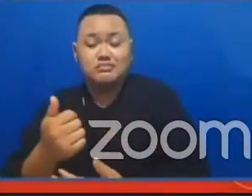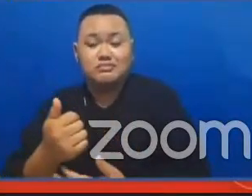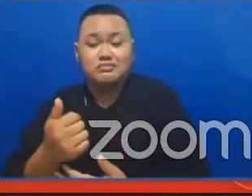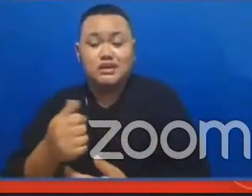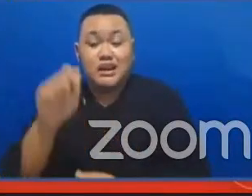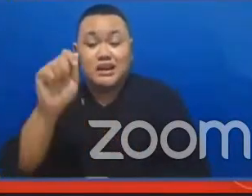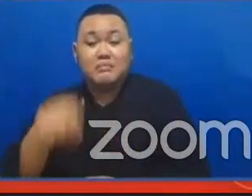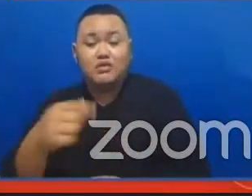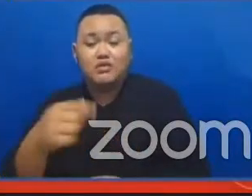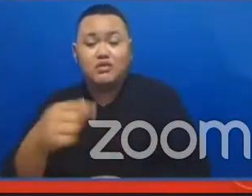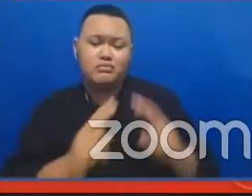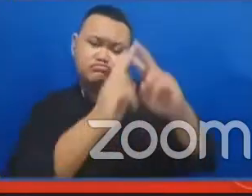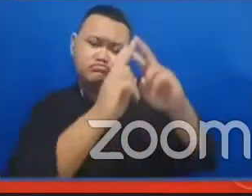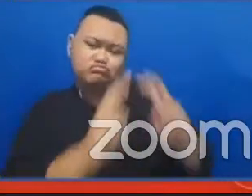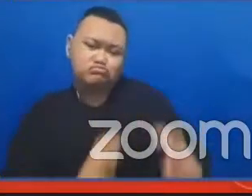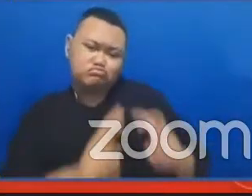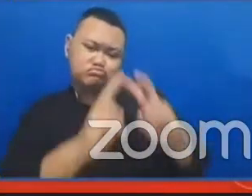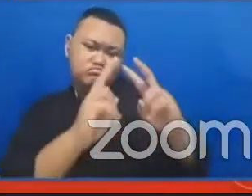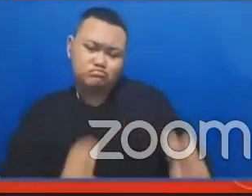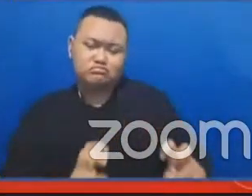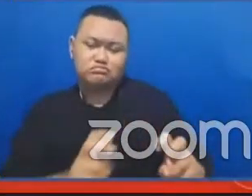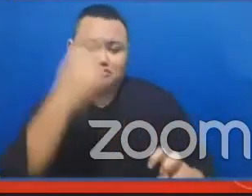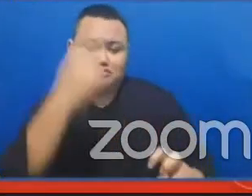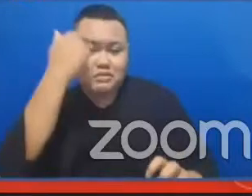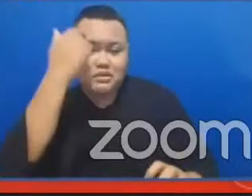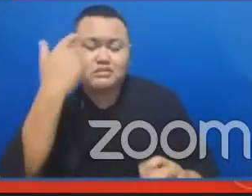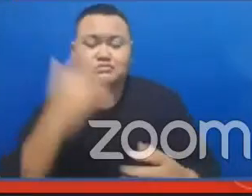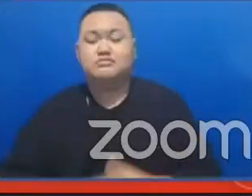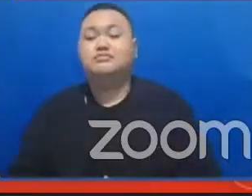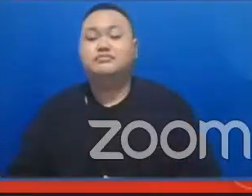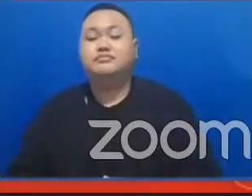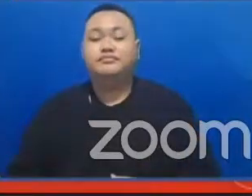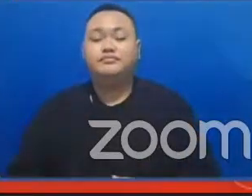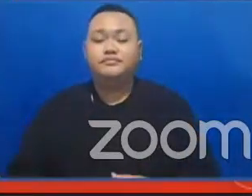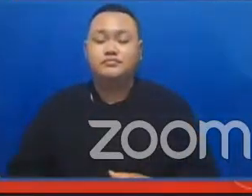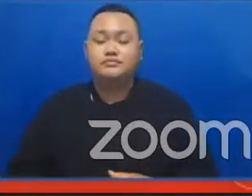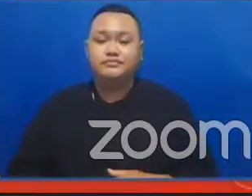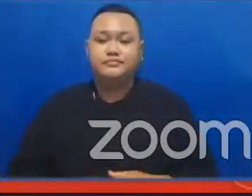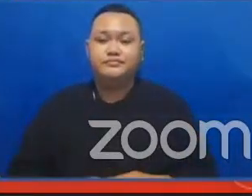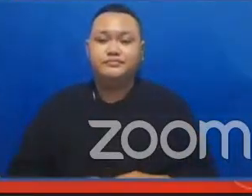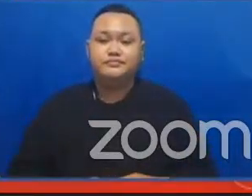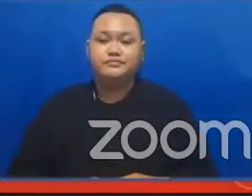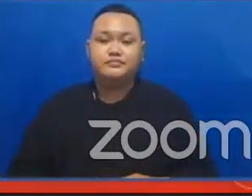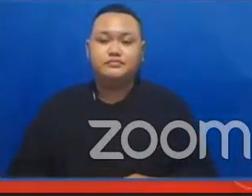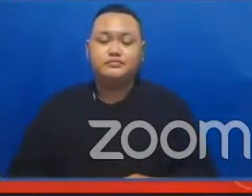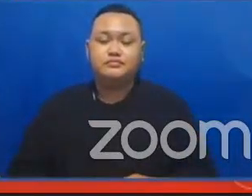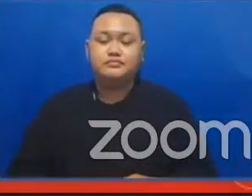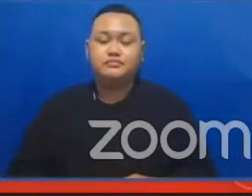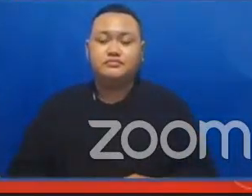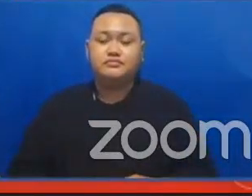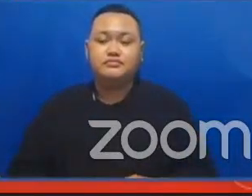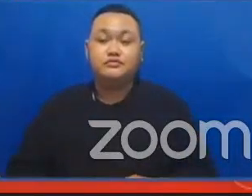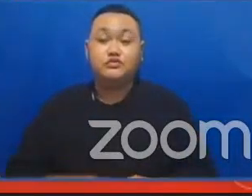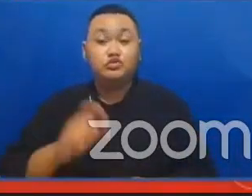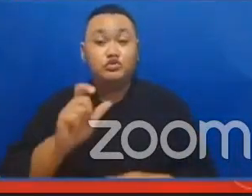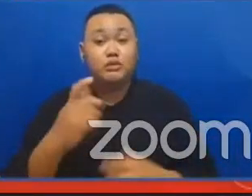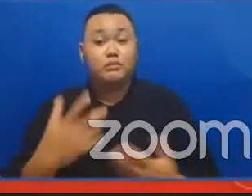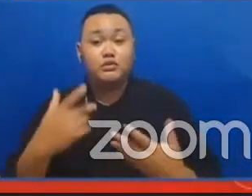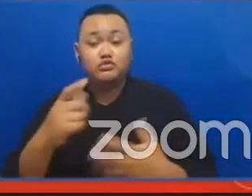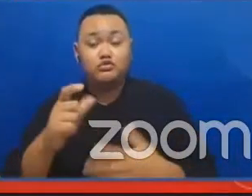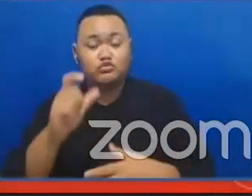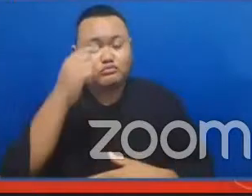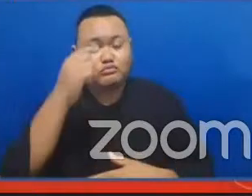ataupun penelitian secara ilmiah guna menekankan konsep untuk mendalami